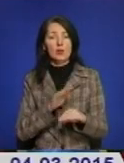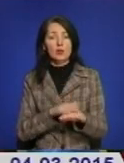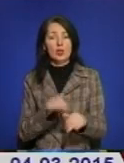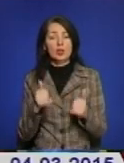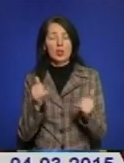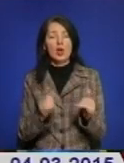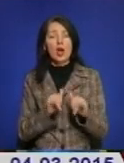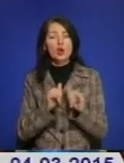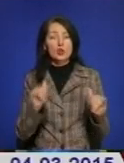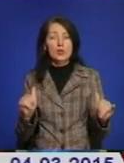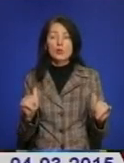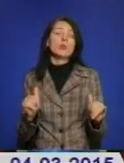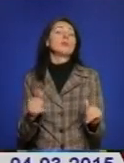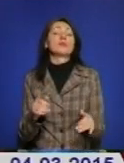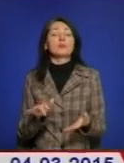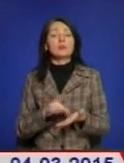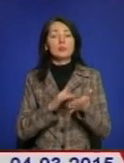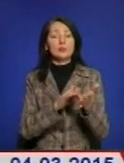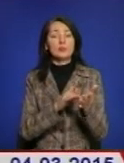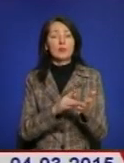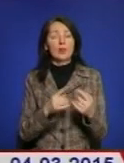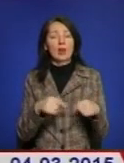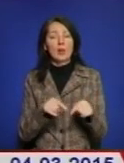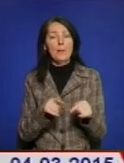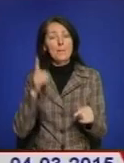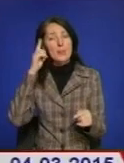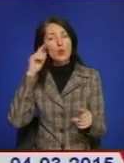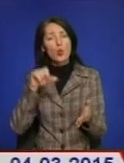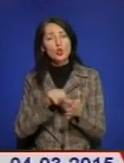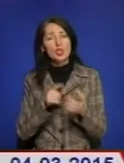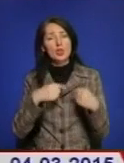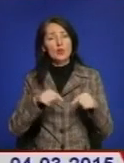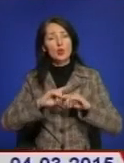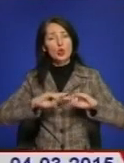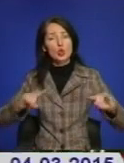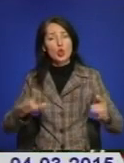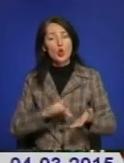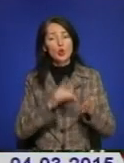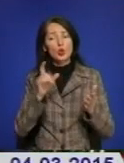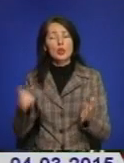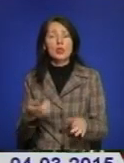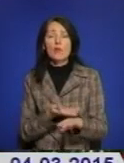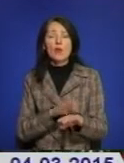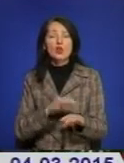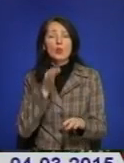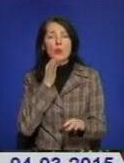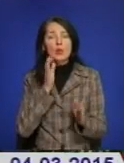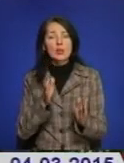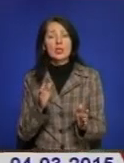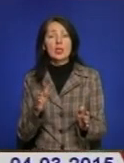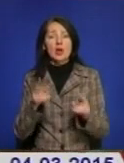для розвитку відвідування туристичних фільм. На думку учасників круглого столу, туристів важко привабити лише